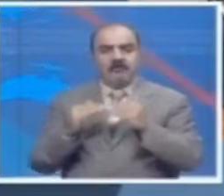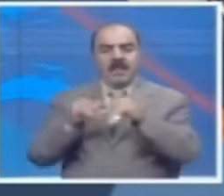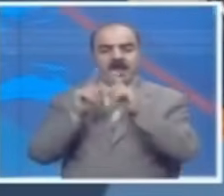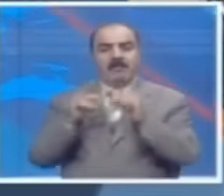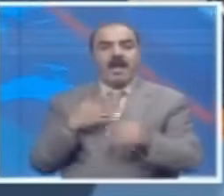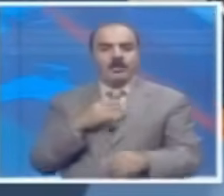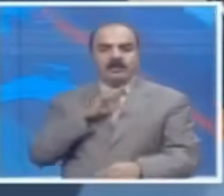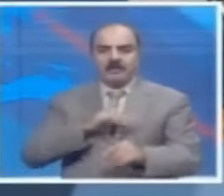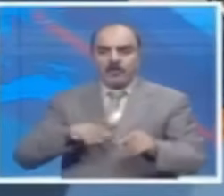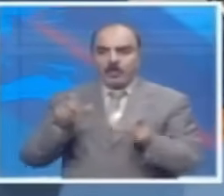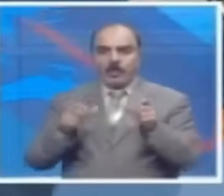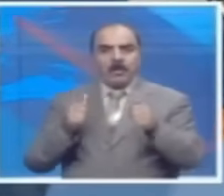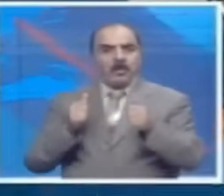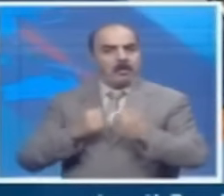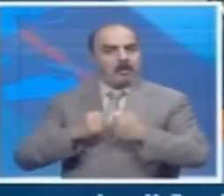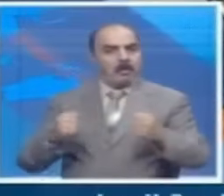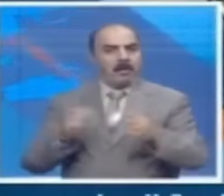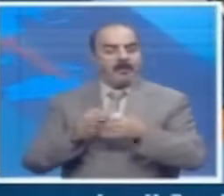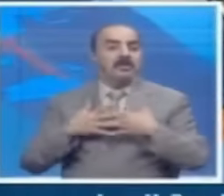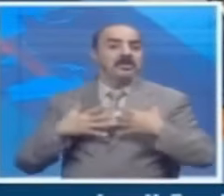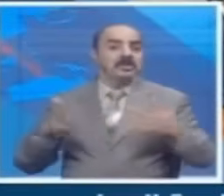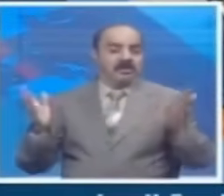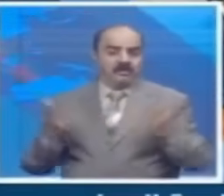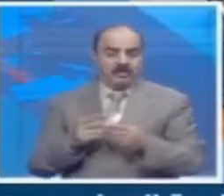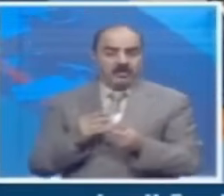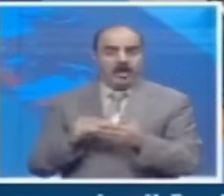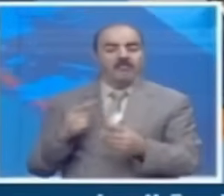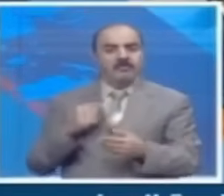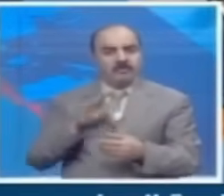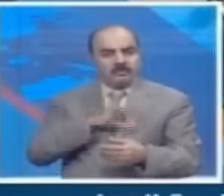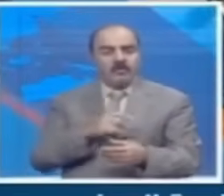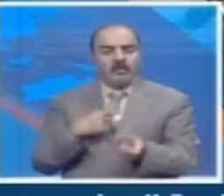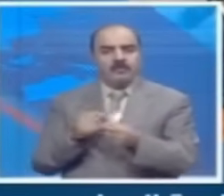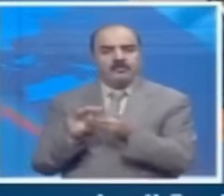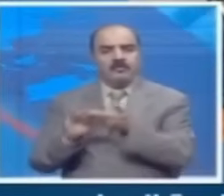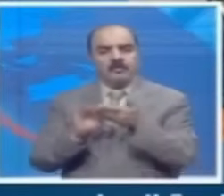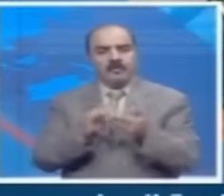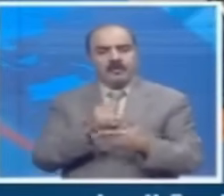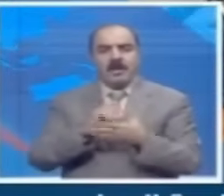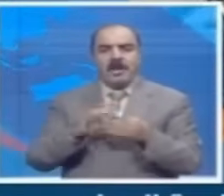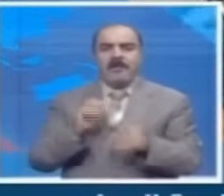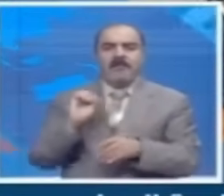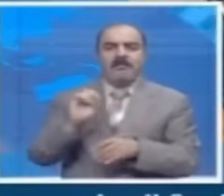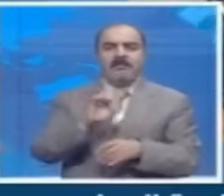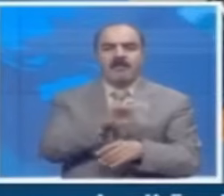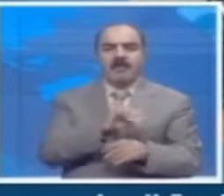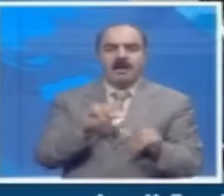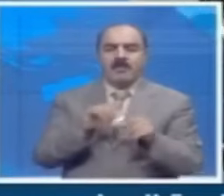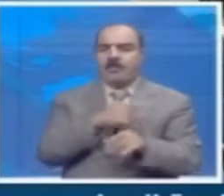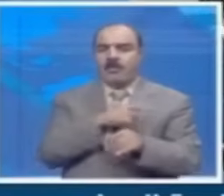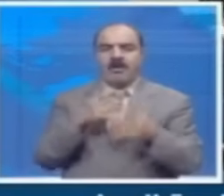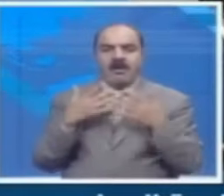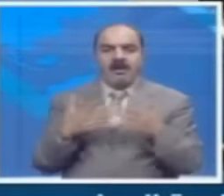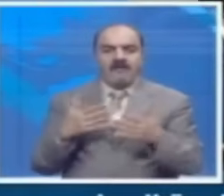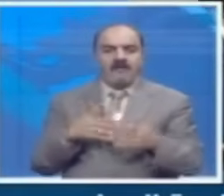في الاستفادة من هذا المكون، فضلا عن تيسير وإتاحة التكنولوجيا لمنظمات المجتمع المدني بما ييسر من